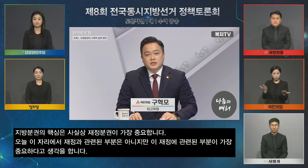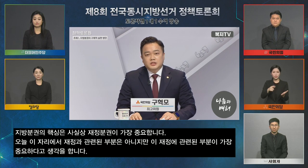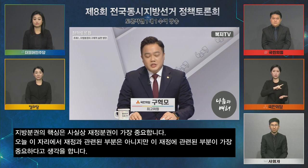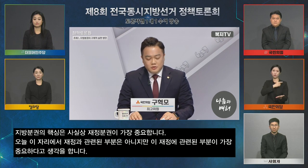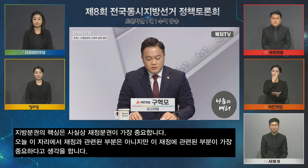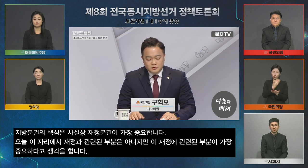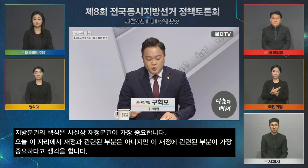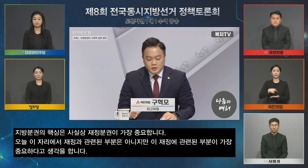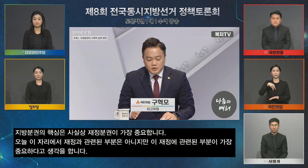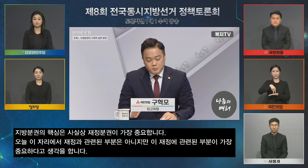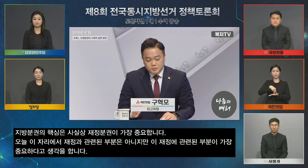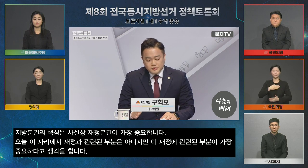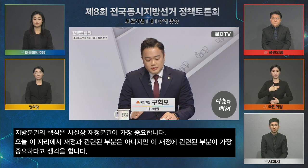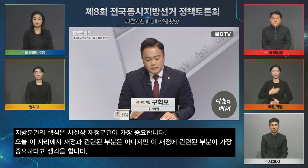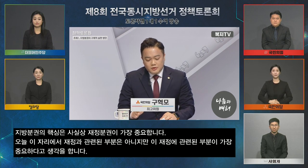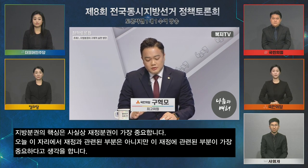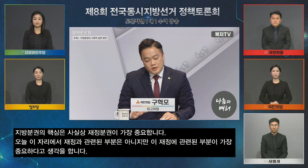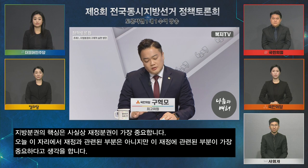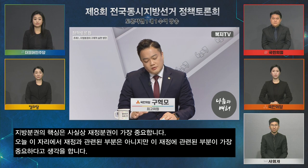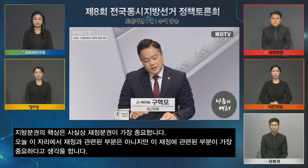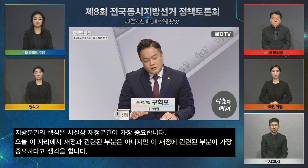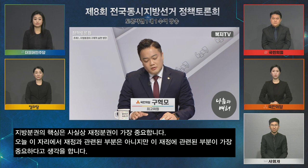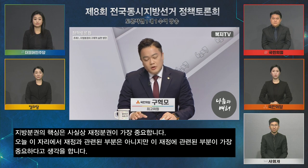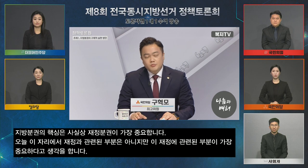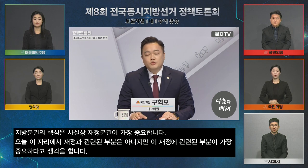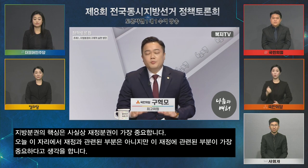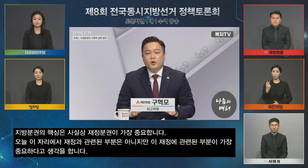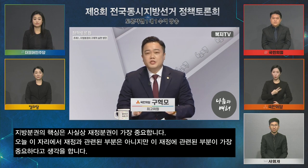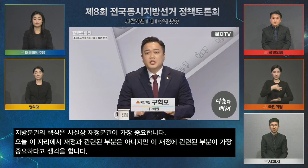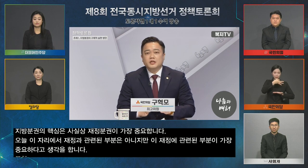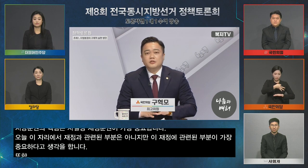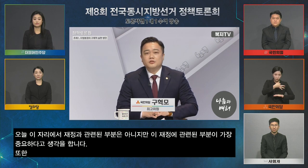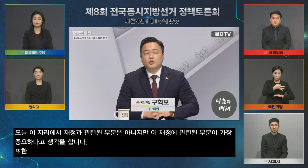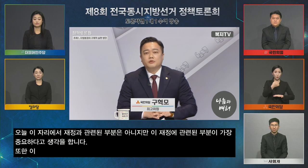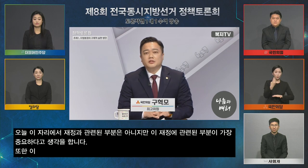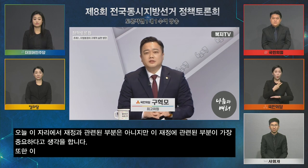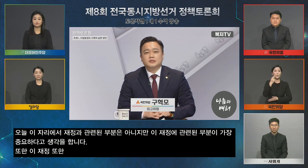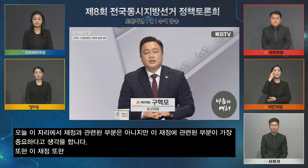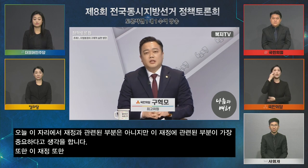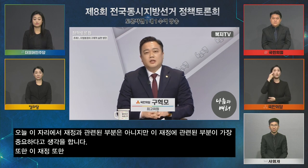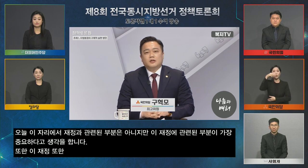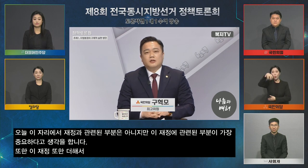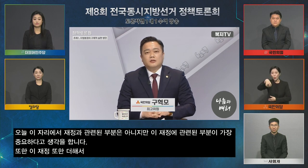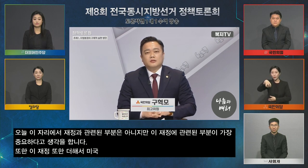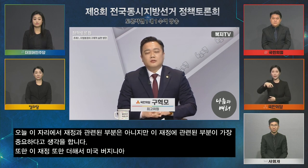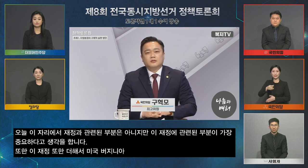또한 이 재정 또한 더해서 미국 버지니아 같은 경우에는